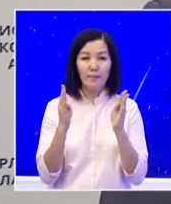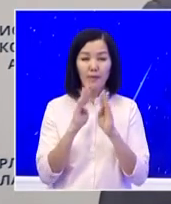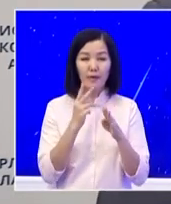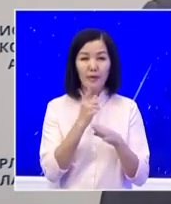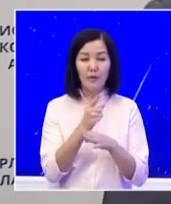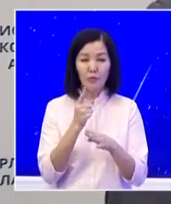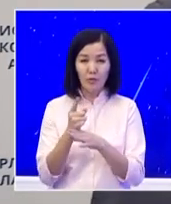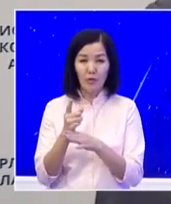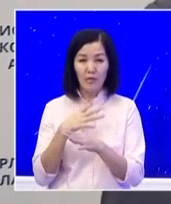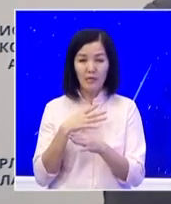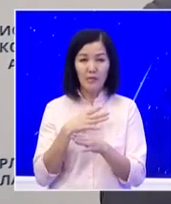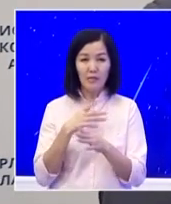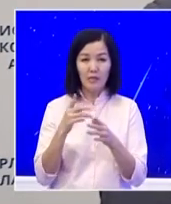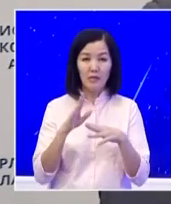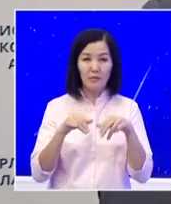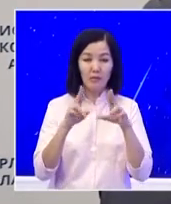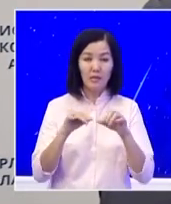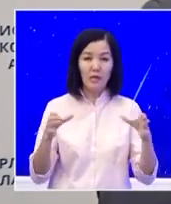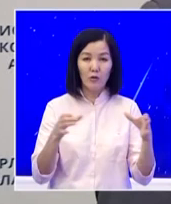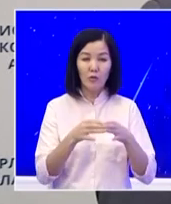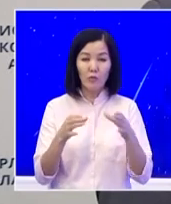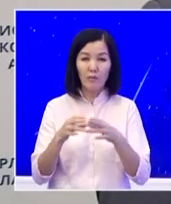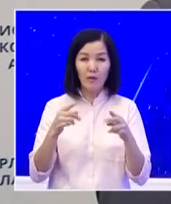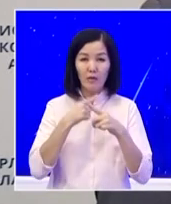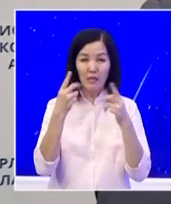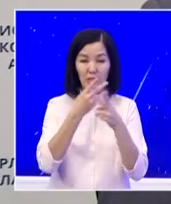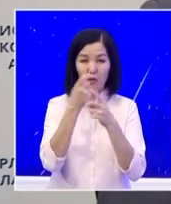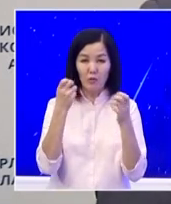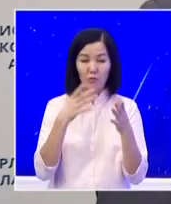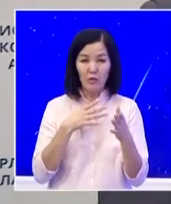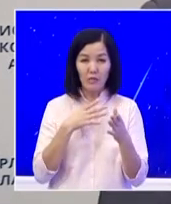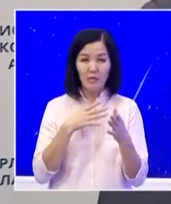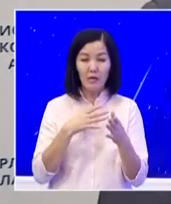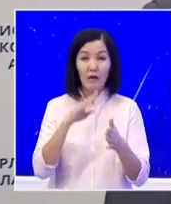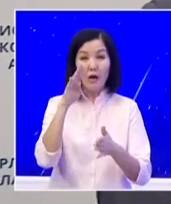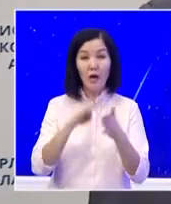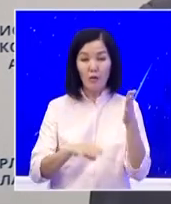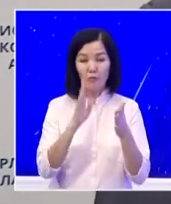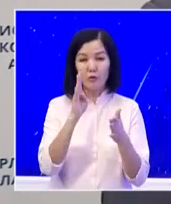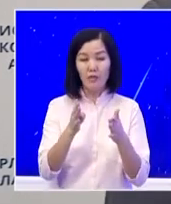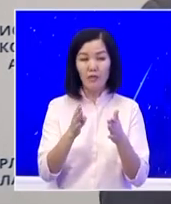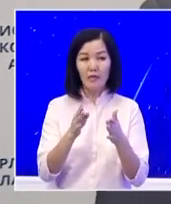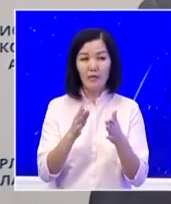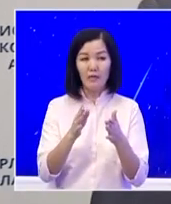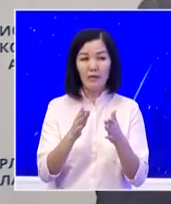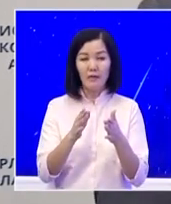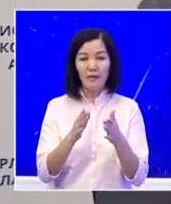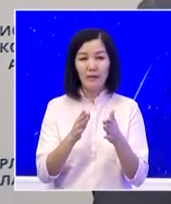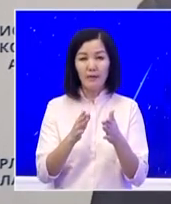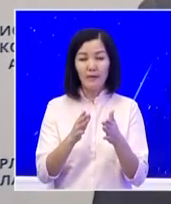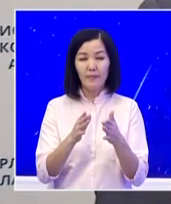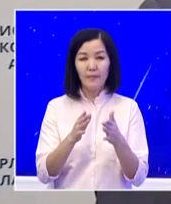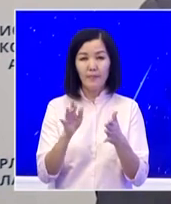бұғанға дейін біз және мобильдік топтармен тек қана ескертумен шектелсек, қазір айыппұл салатын боламыз.